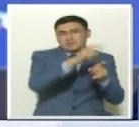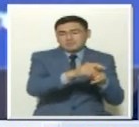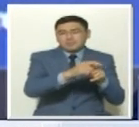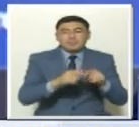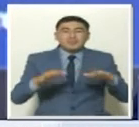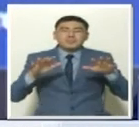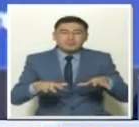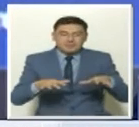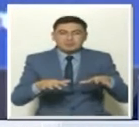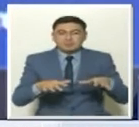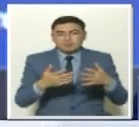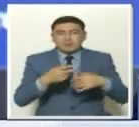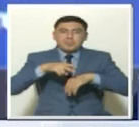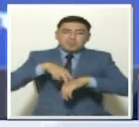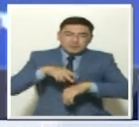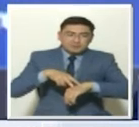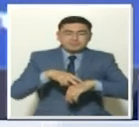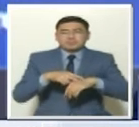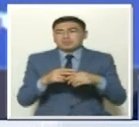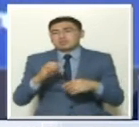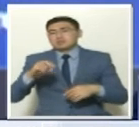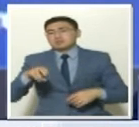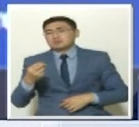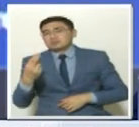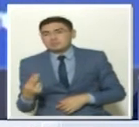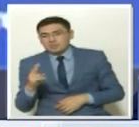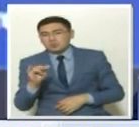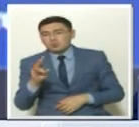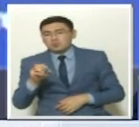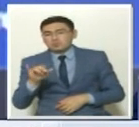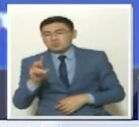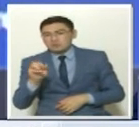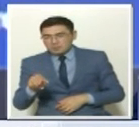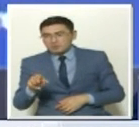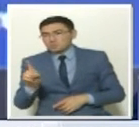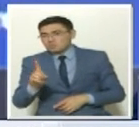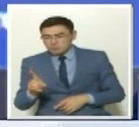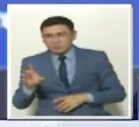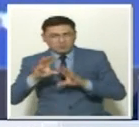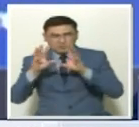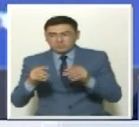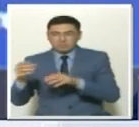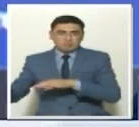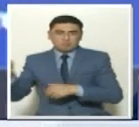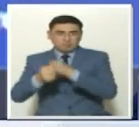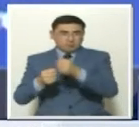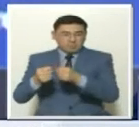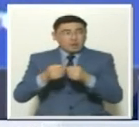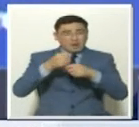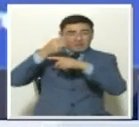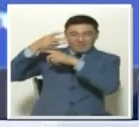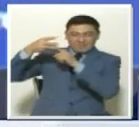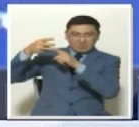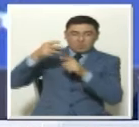в местах содержания при пребывании спецконтингента, будут антивандальными, с высокой степенью защиты, с